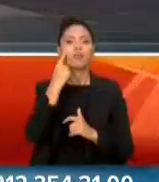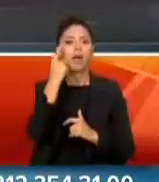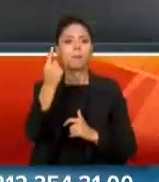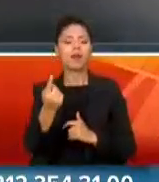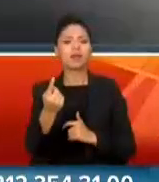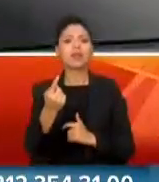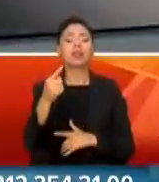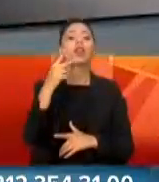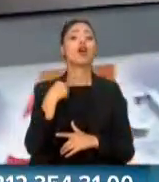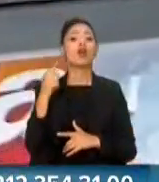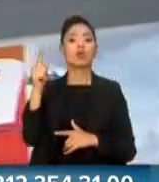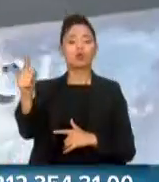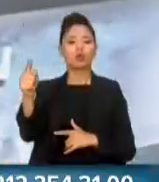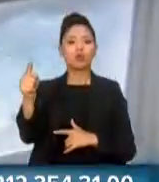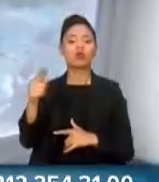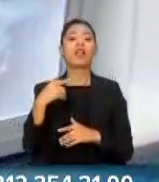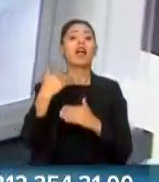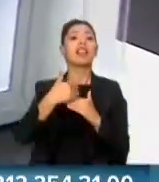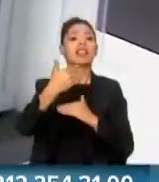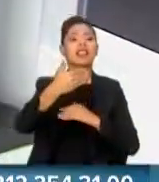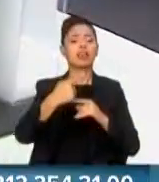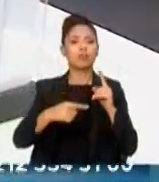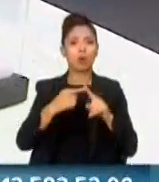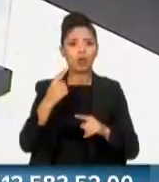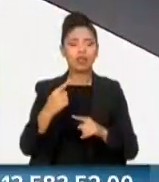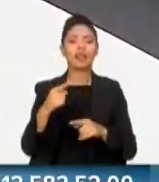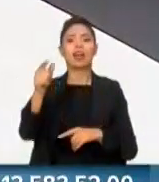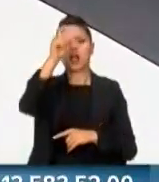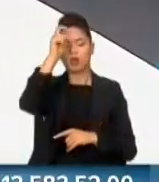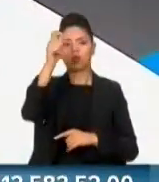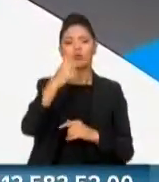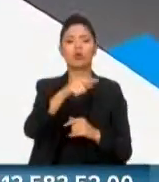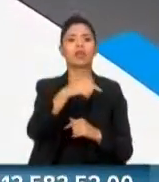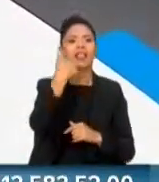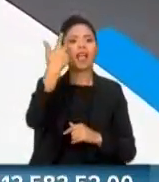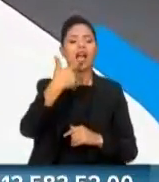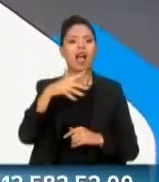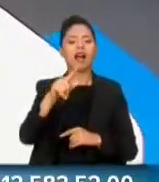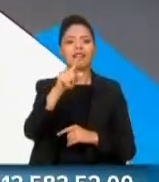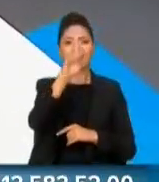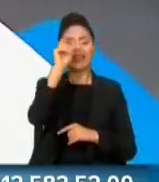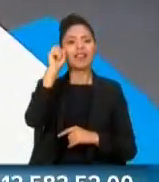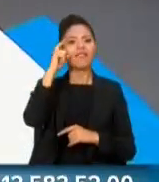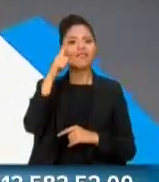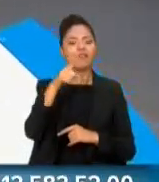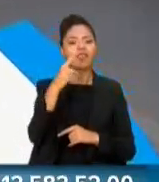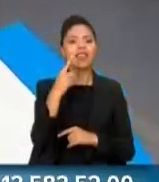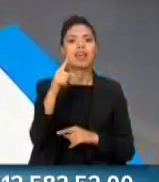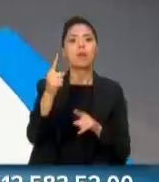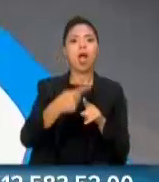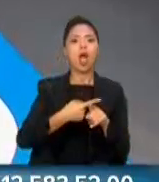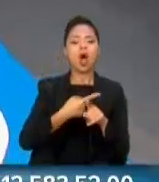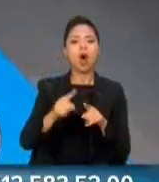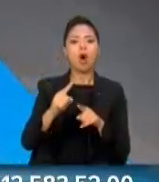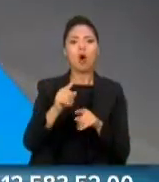bakıldığında hem Rusya politikası hem Rus dış politikası hem de Türkiye'nin Doğu Akdeniz'deki tezi bakımından Rusya